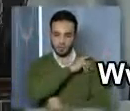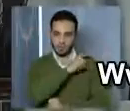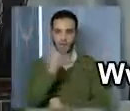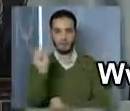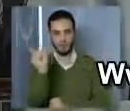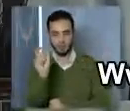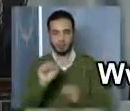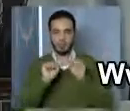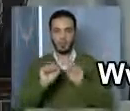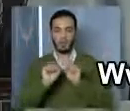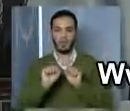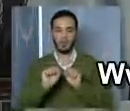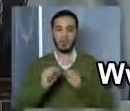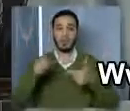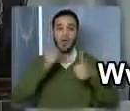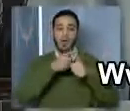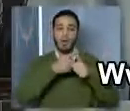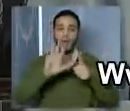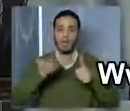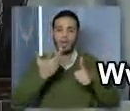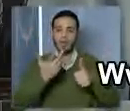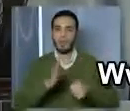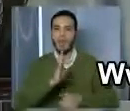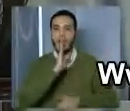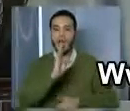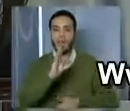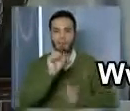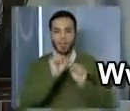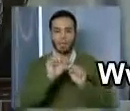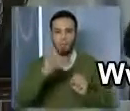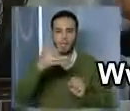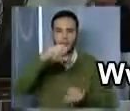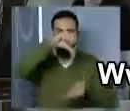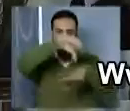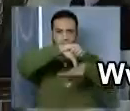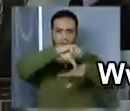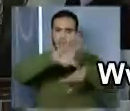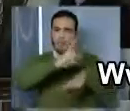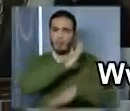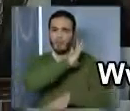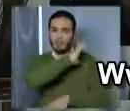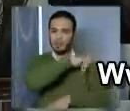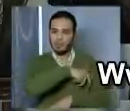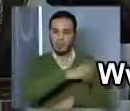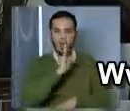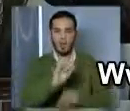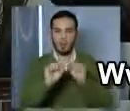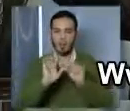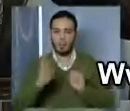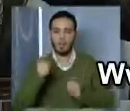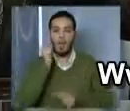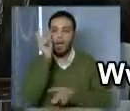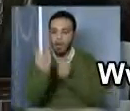أول حاجة أعطت للفلسطيني حق فين؟ في فلسطين، لأنه كانوا بيعتبروا يا أخوانا إن الفلسطينيين موجودين